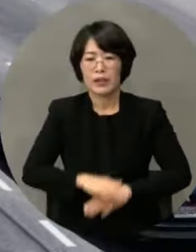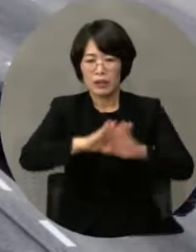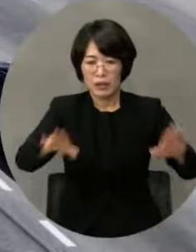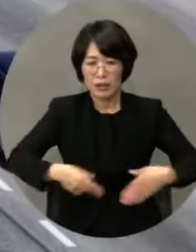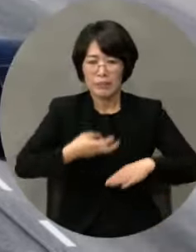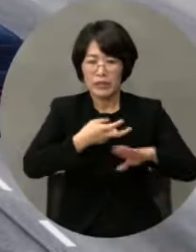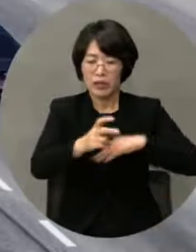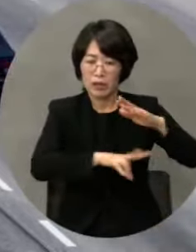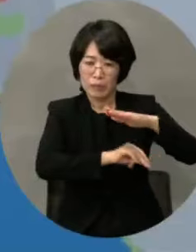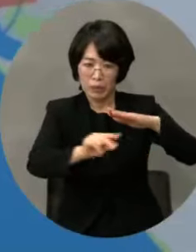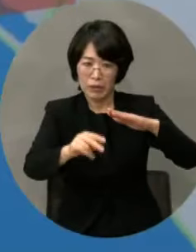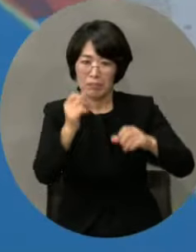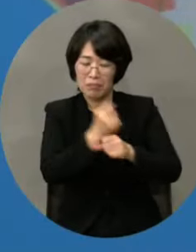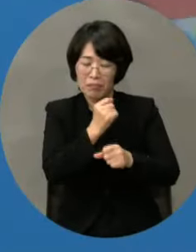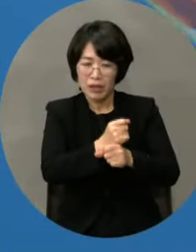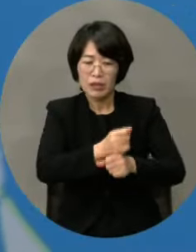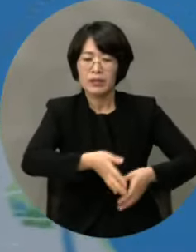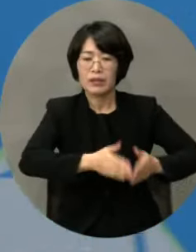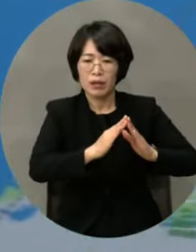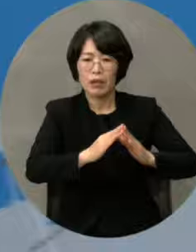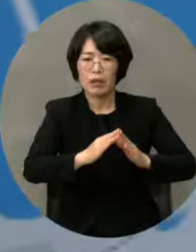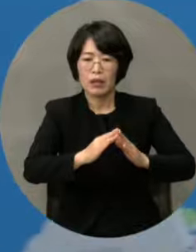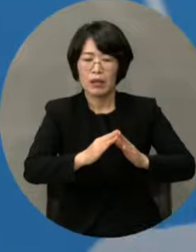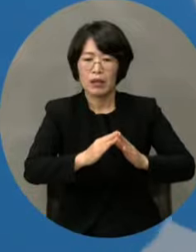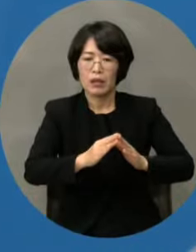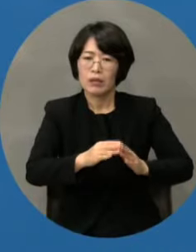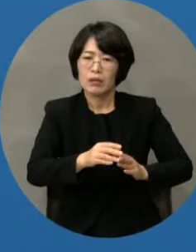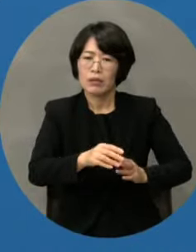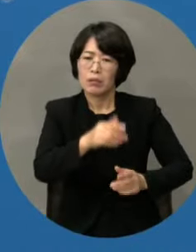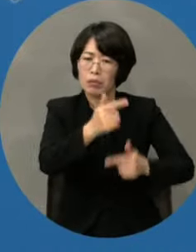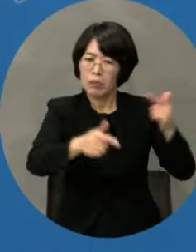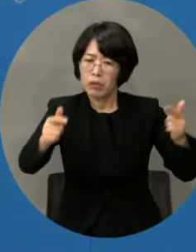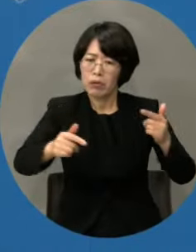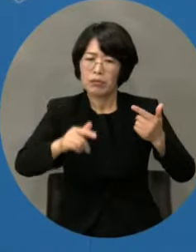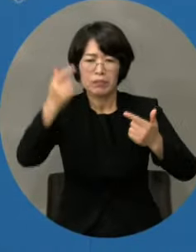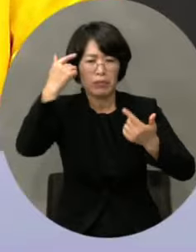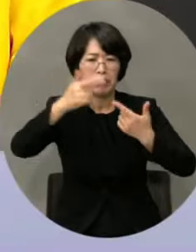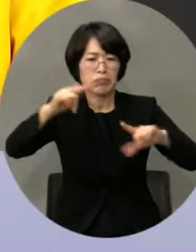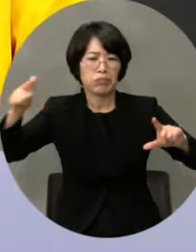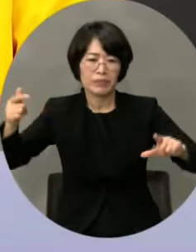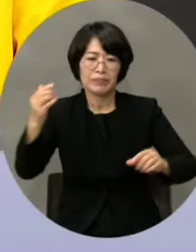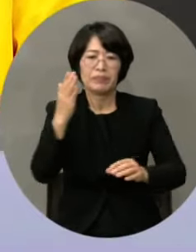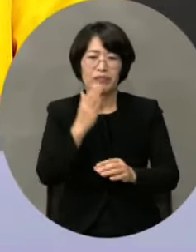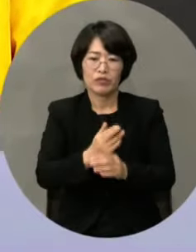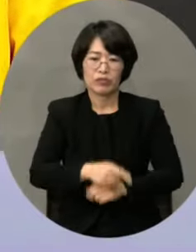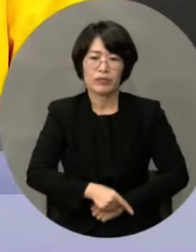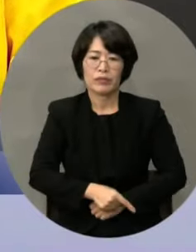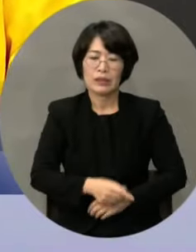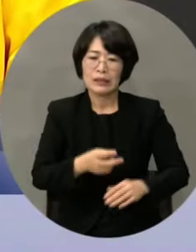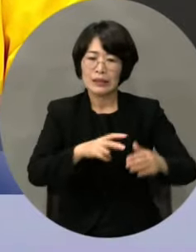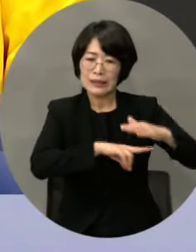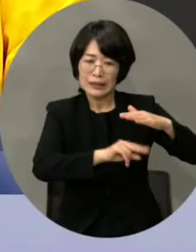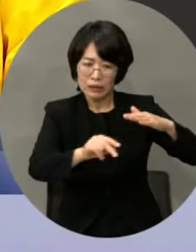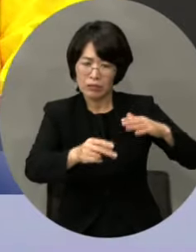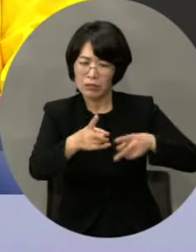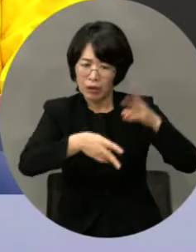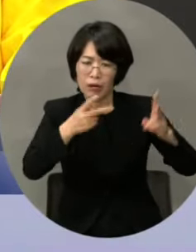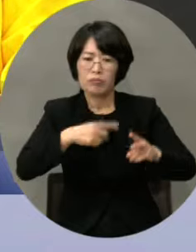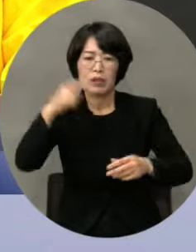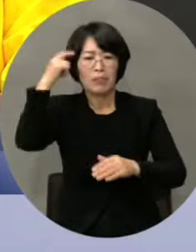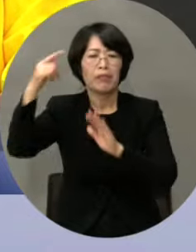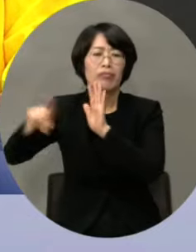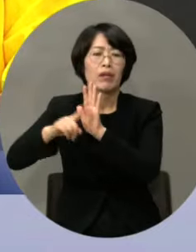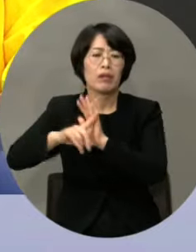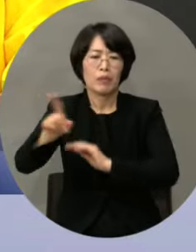전남형 트램 설치와 관련해서도 후보들끼리 상반된 입장을 보였습니다. 트램 사업에 대해서는 제가 매우 부정적이에요. 더